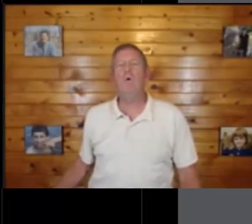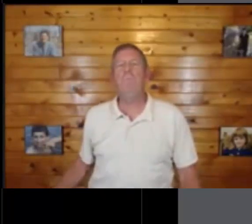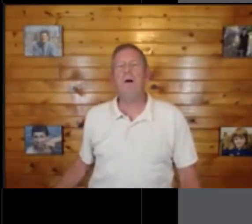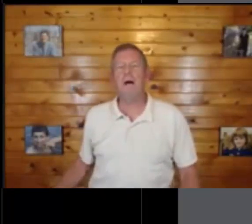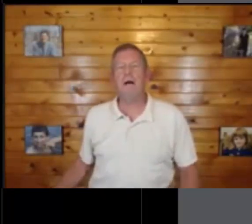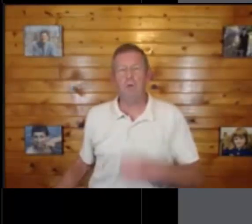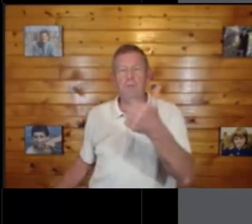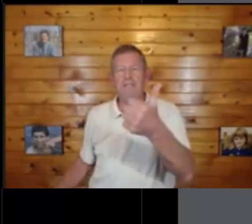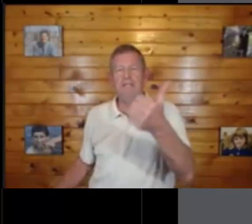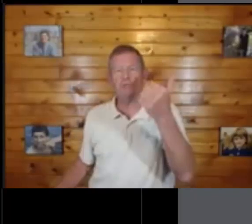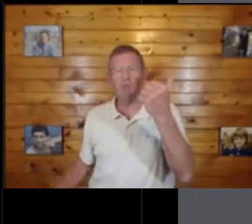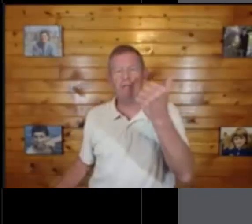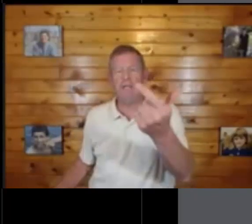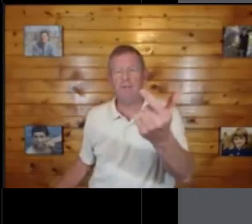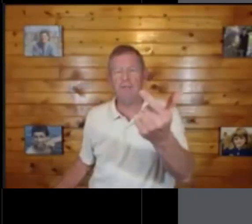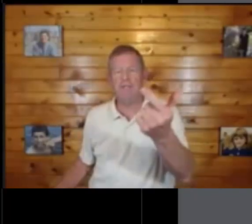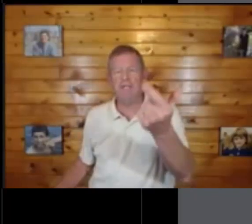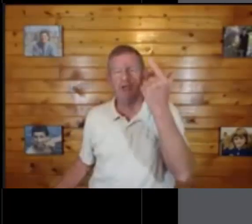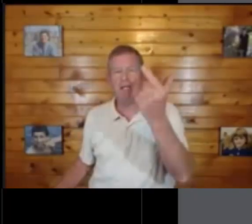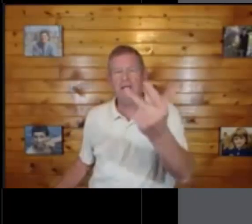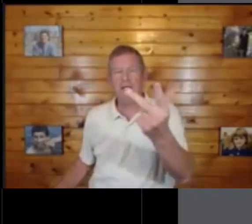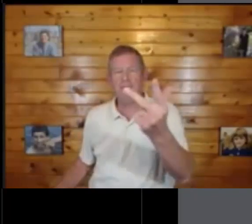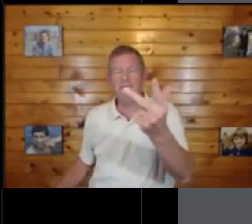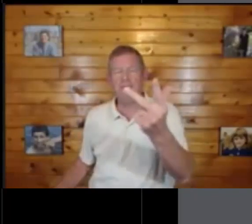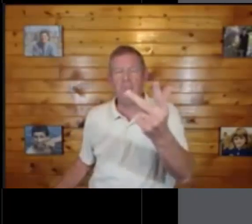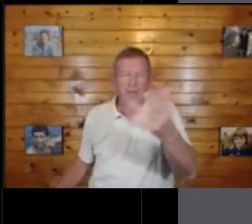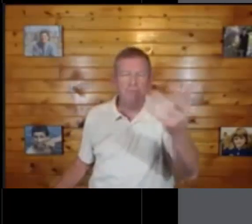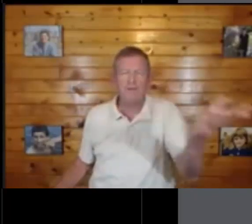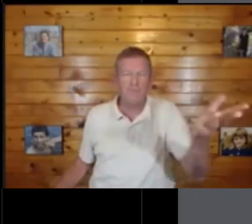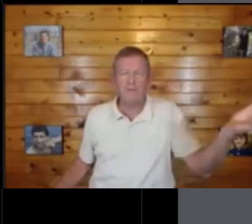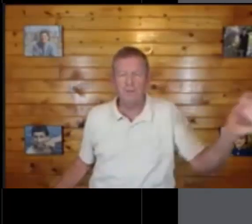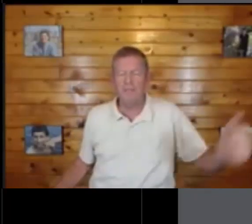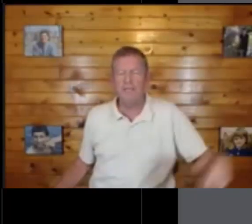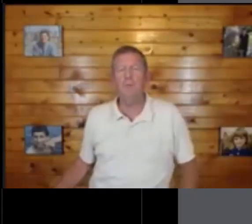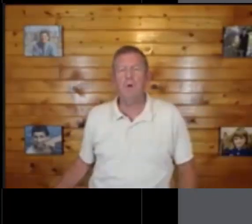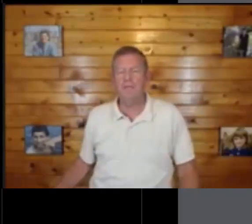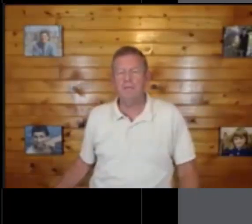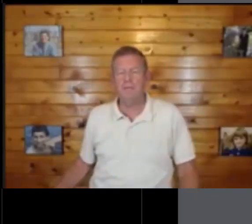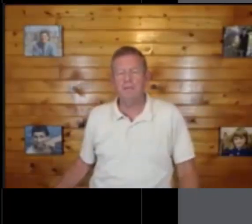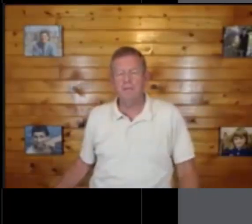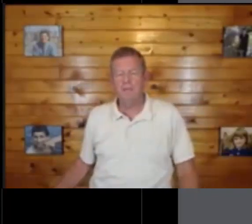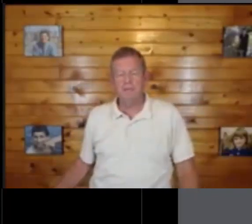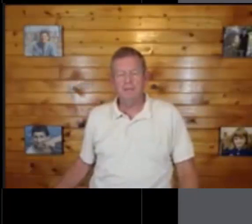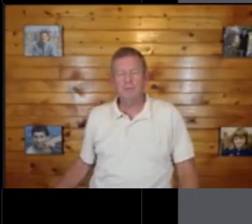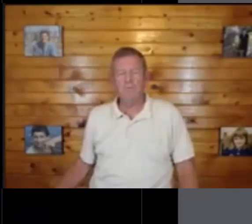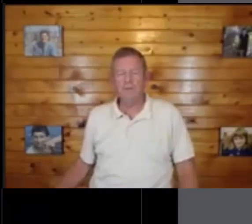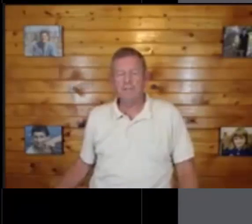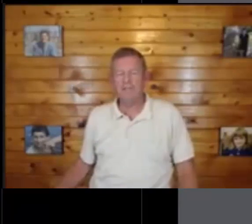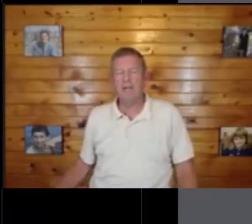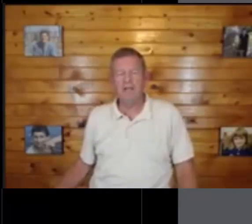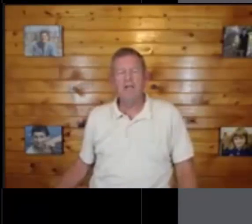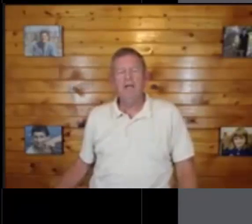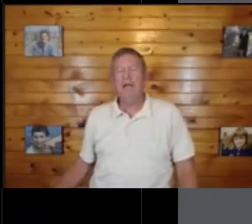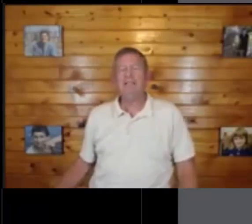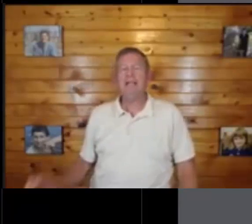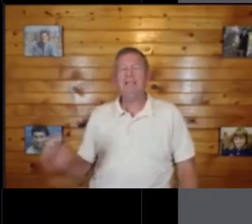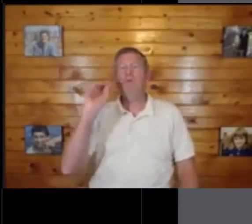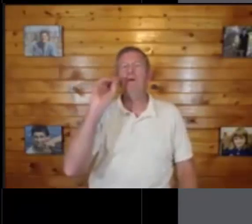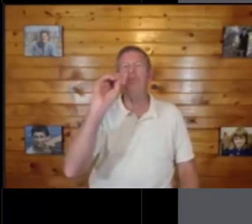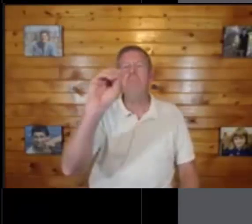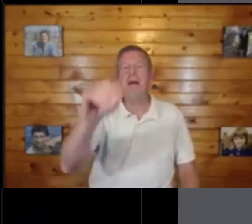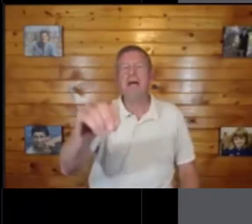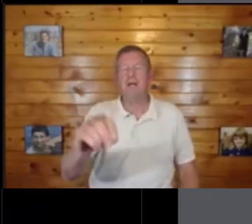les repas, le petit déjeuner, le déjeuner et le dîner. Moi, parfois, les deux premiers, mais souvent, c'est elle. Et